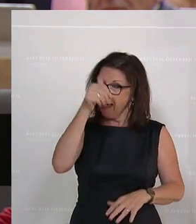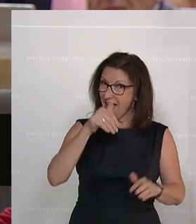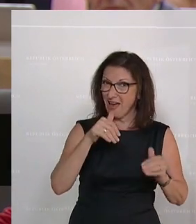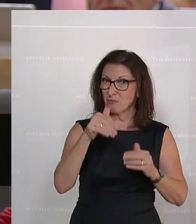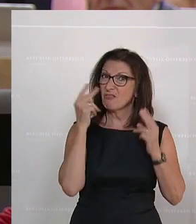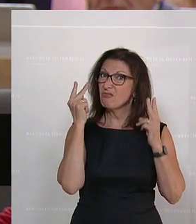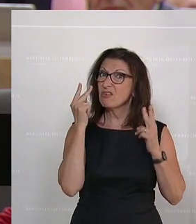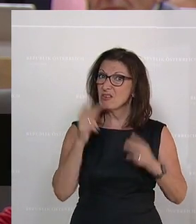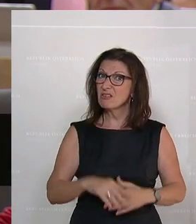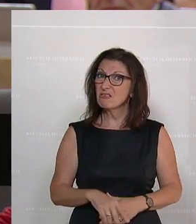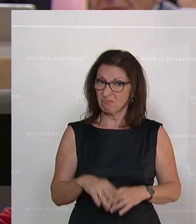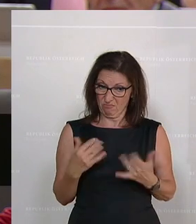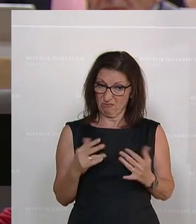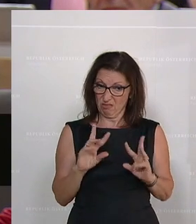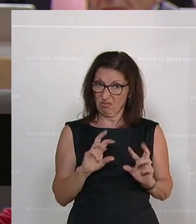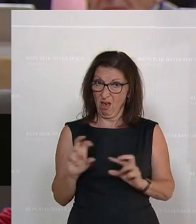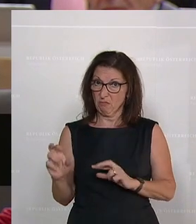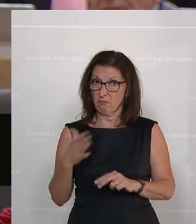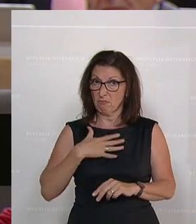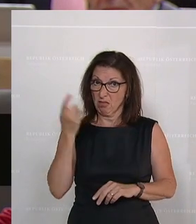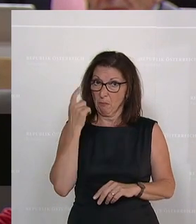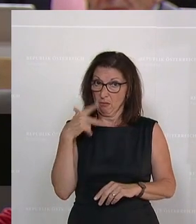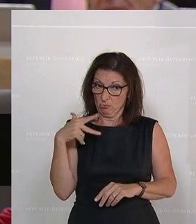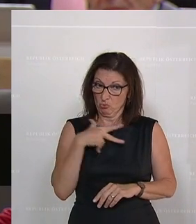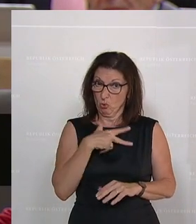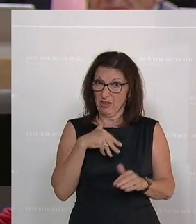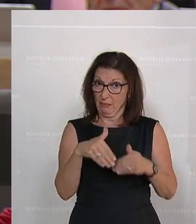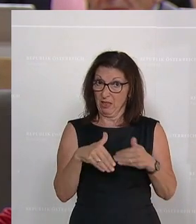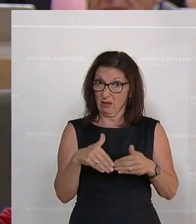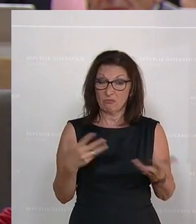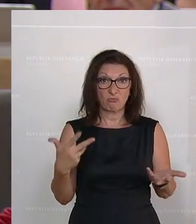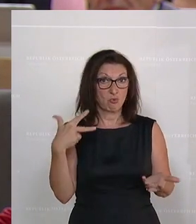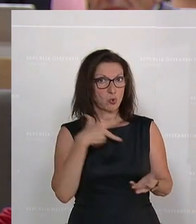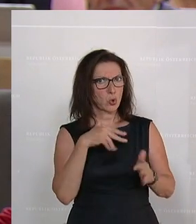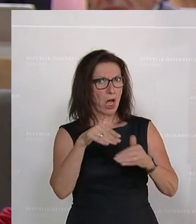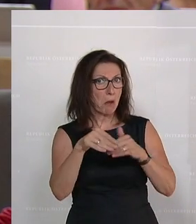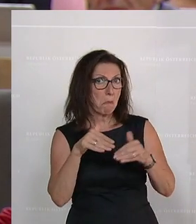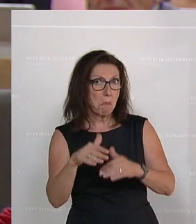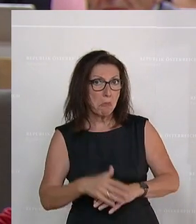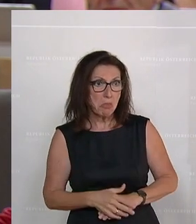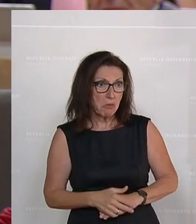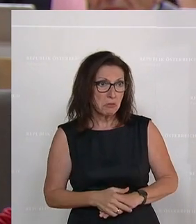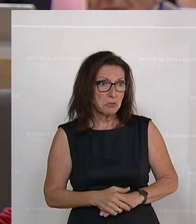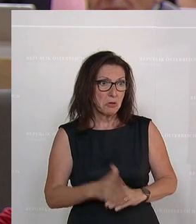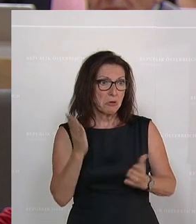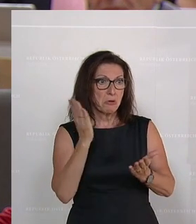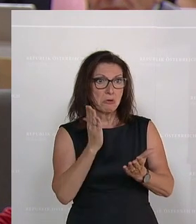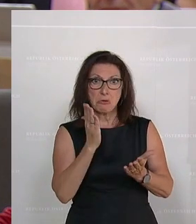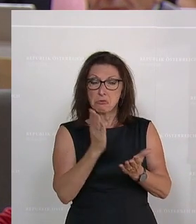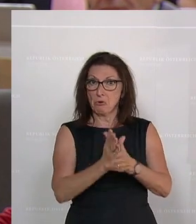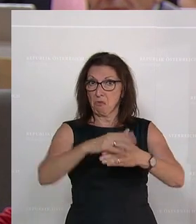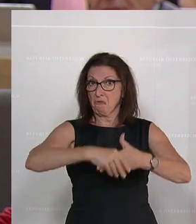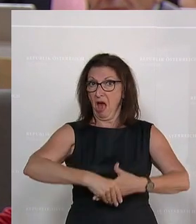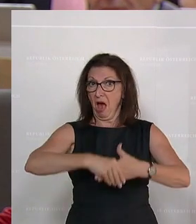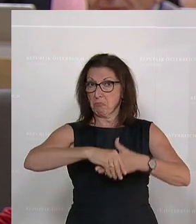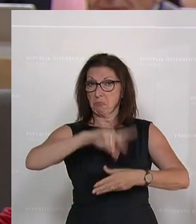für diese fragen ist meines erachtens der sozialminister der sozialminister jetzt scheinbar schon längerfristig verabschiedet da ich meine